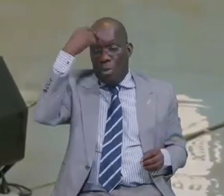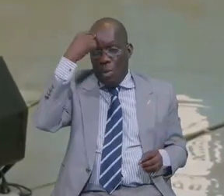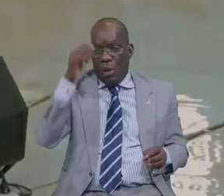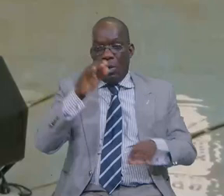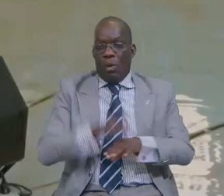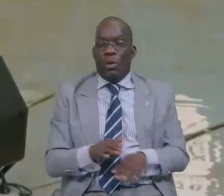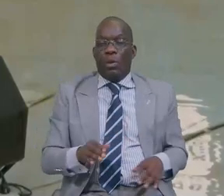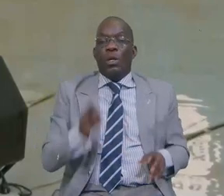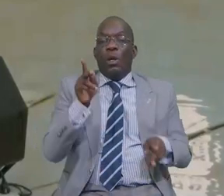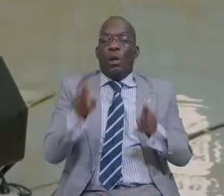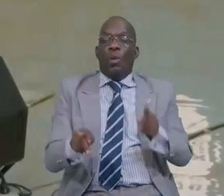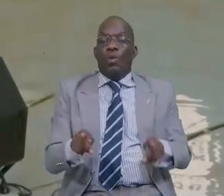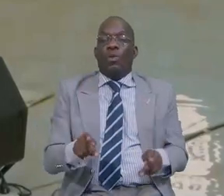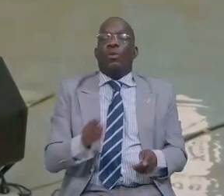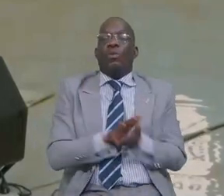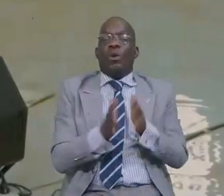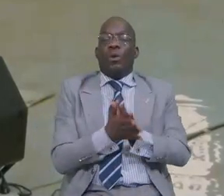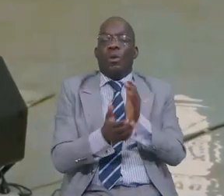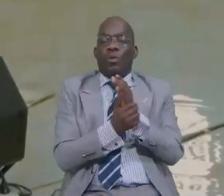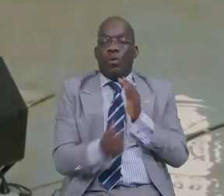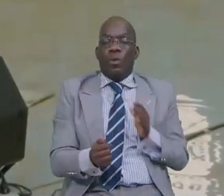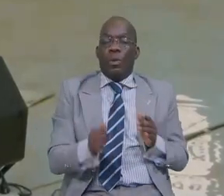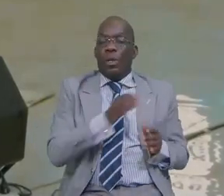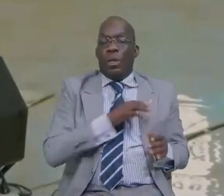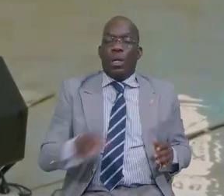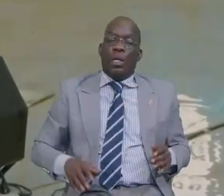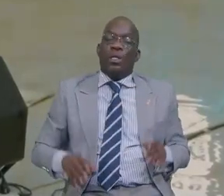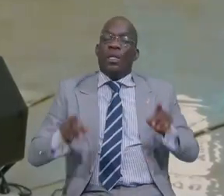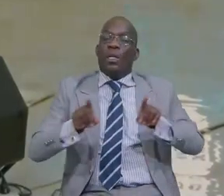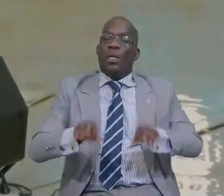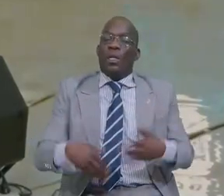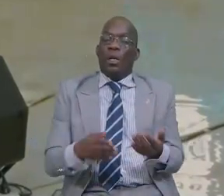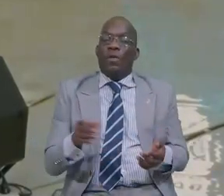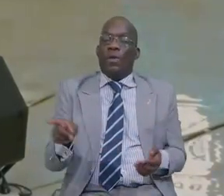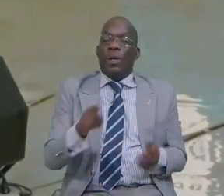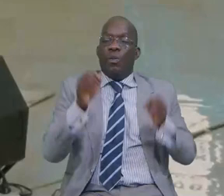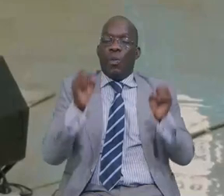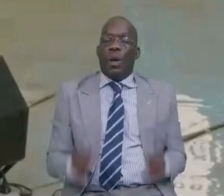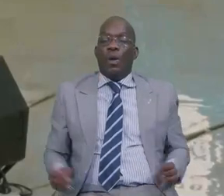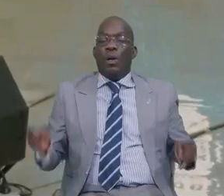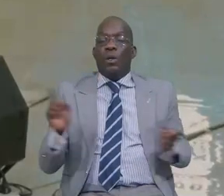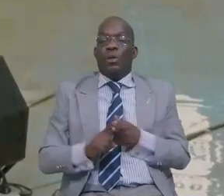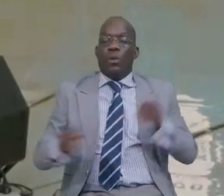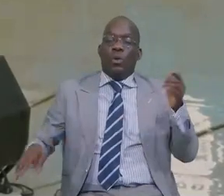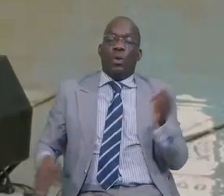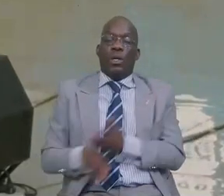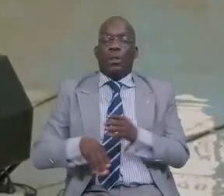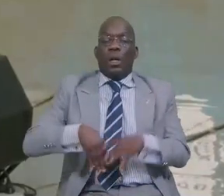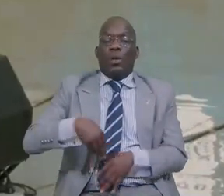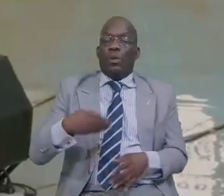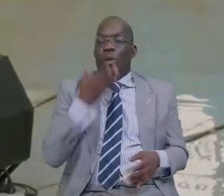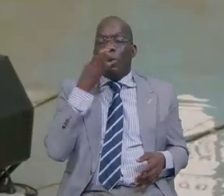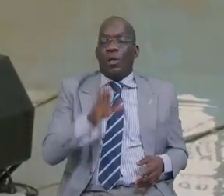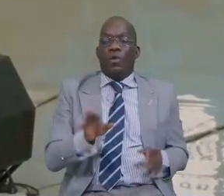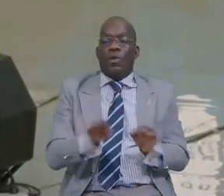se spécialisent. Mais Christ les a donné le pouvoir de chasser les mauvais esprits et de